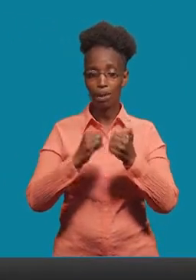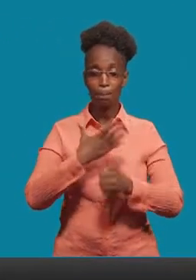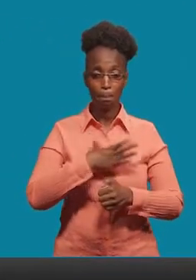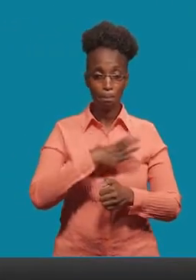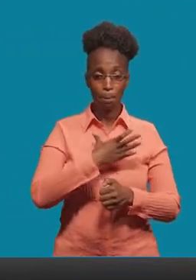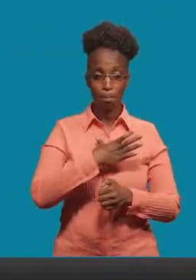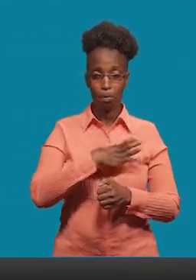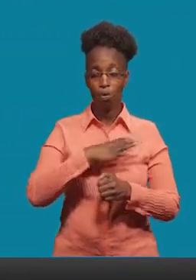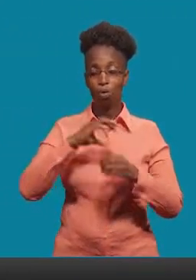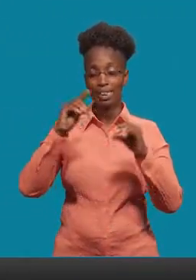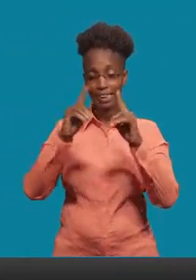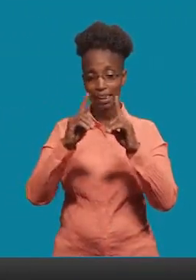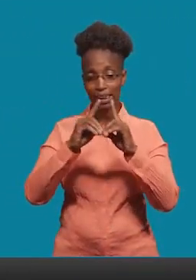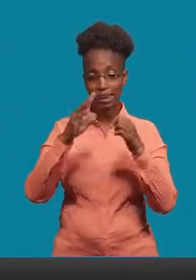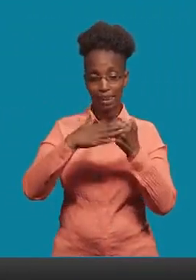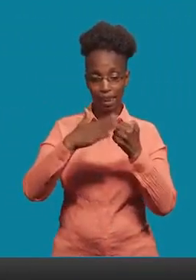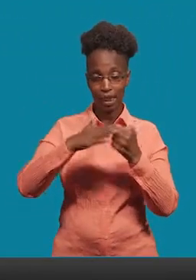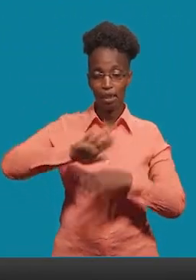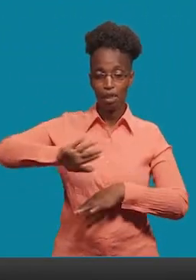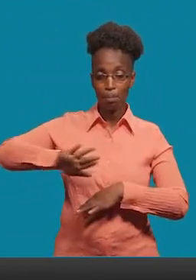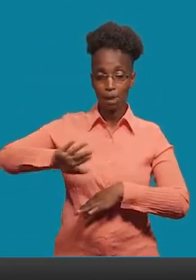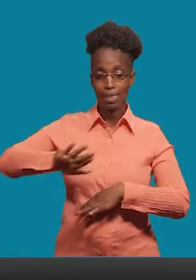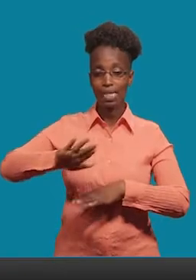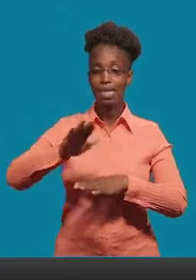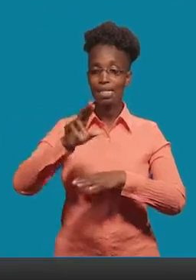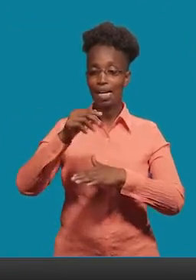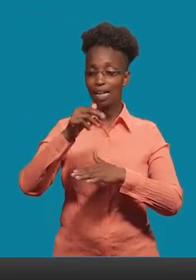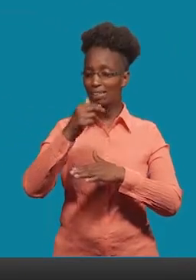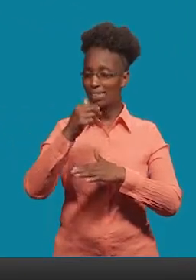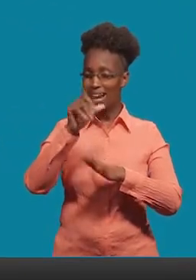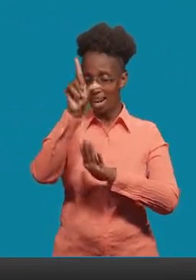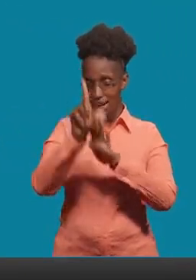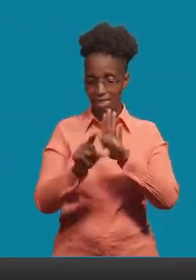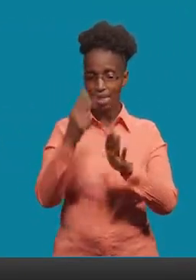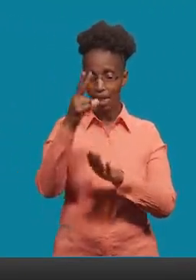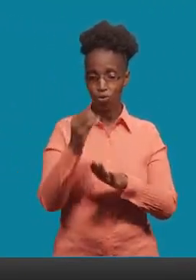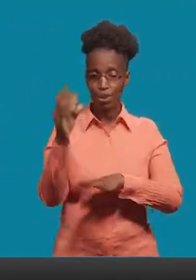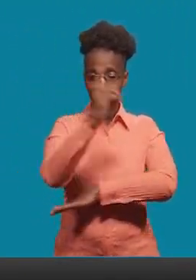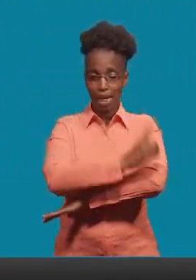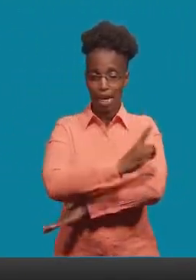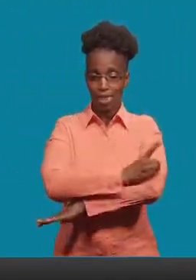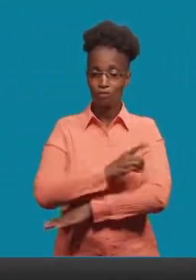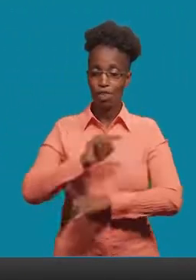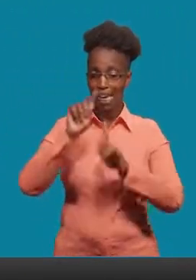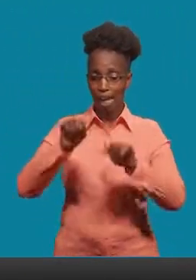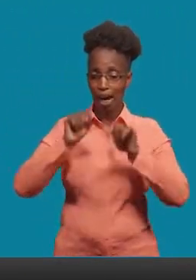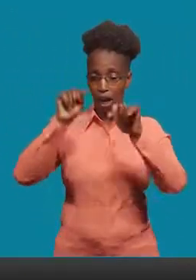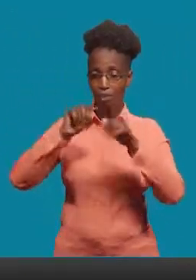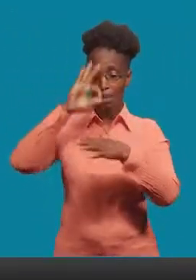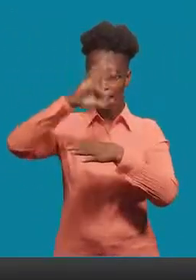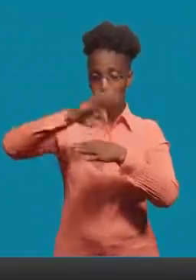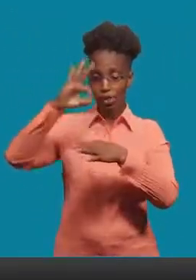ufa kujitokeza kwa wengi Agosti 9, zikiwa zimesalia chini ya siku 20 uchaguzi mkuu ufanyike.